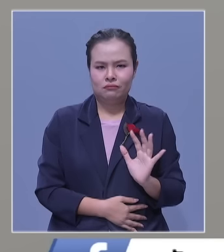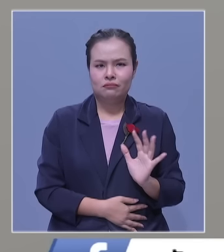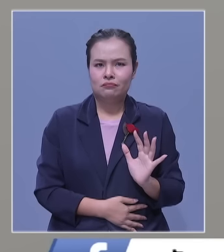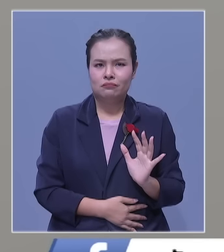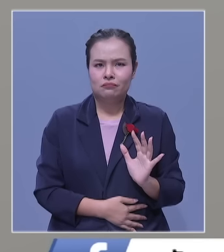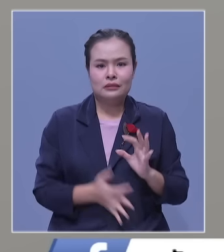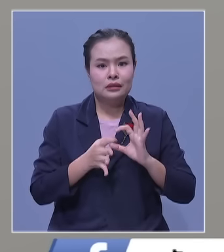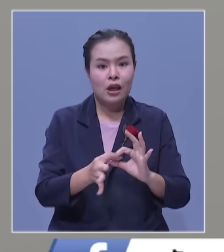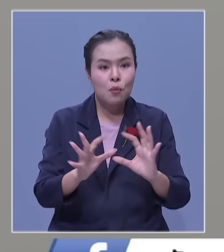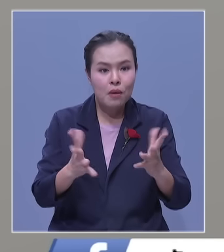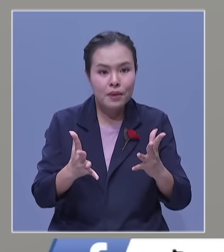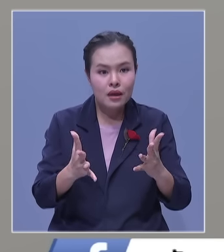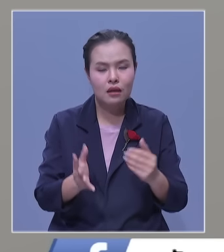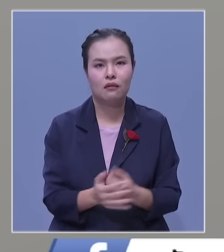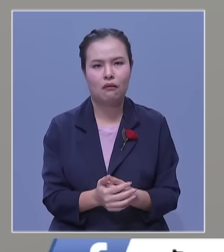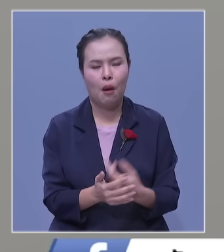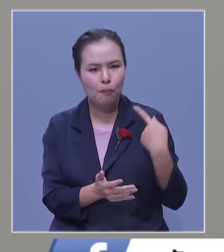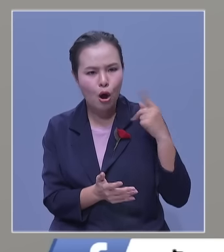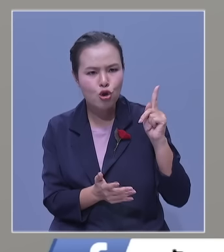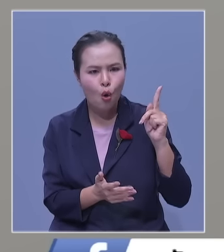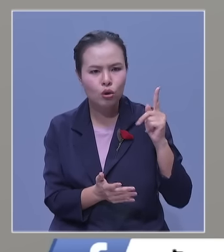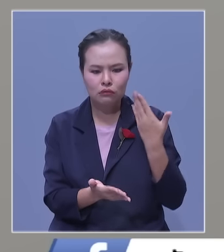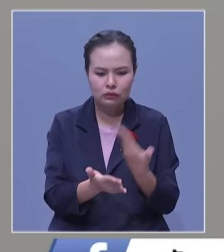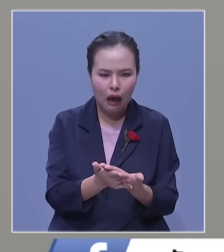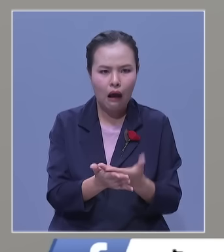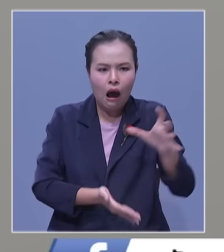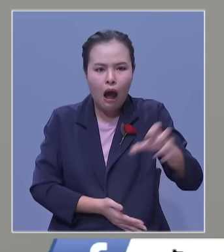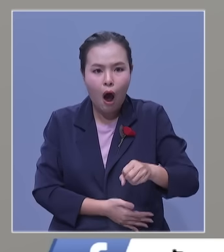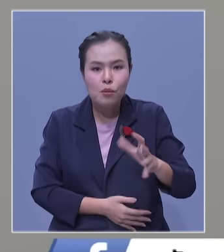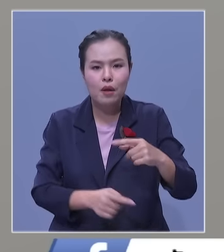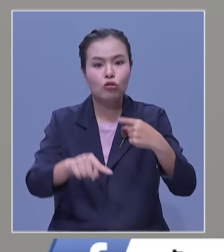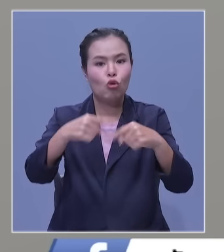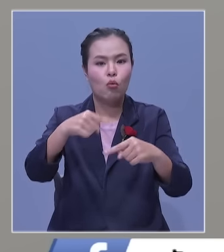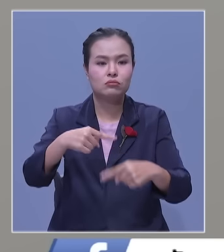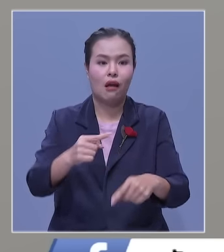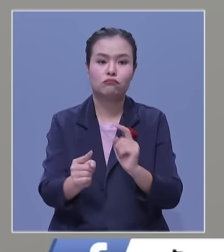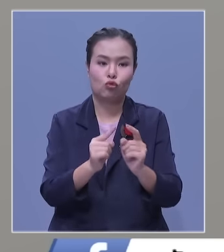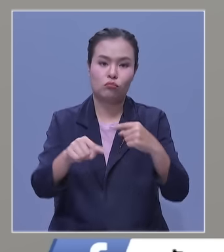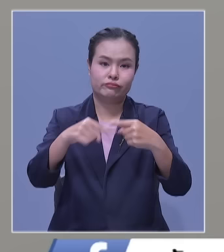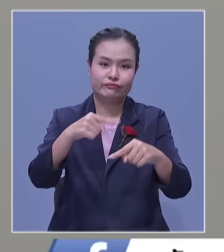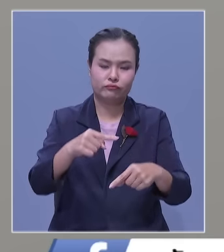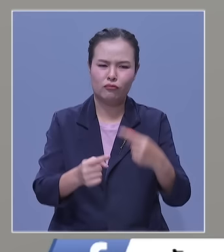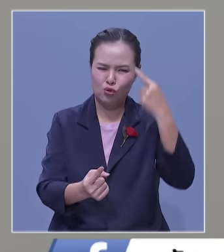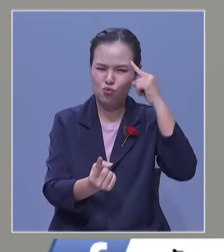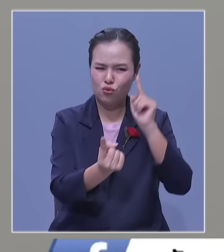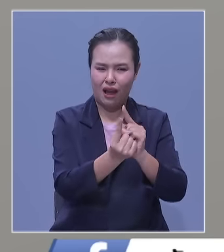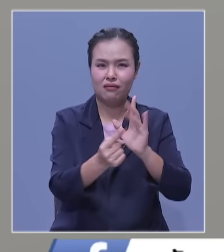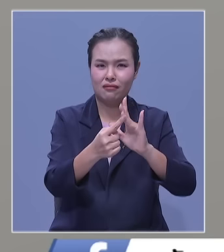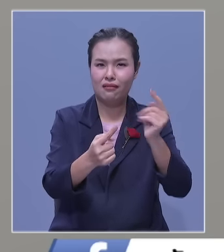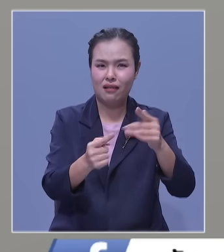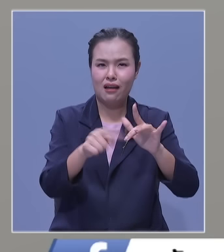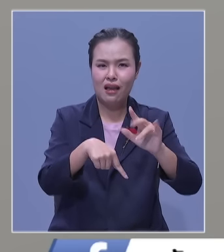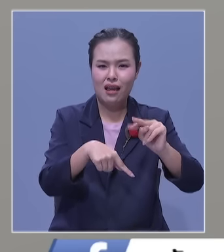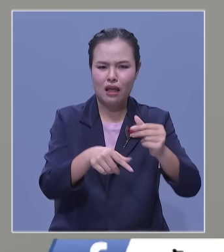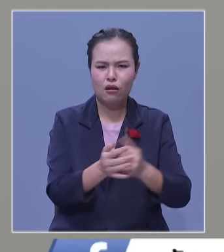หรือมีส่วนได้ส่วนเสียใดๆทั้งสิ้น เนี่ยเพราะมันมีแชทแบบนี้ออกมาคุณจอยมีแชทบอกว่าเนี่ยรู้จักสสเท้งนะคุยกัน